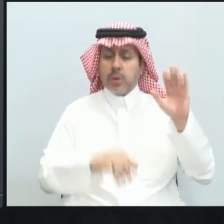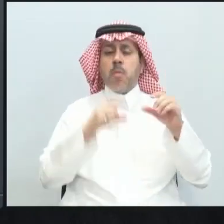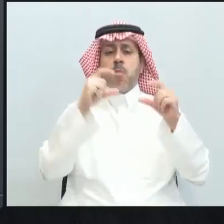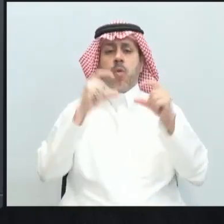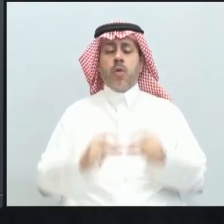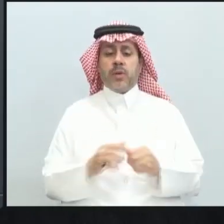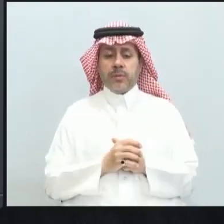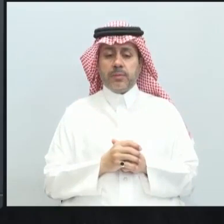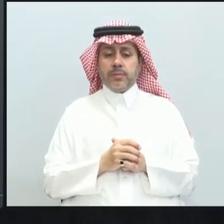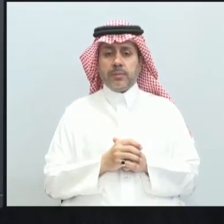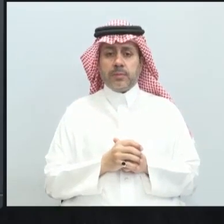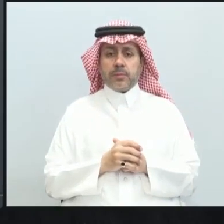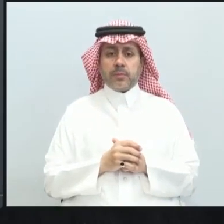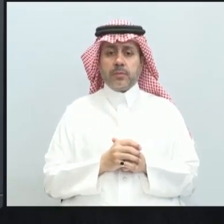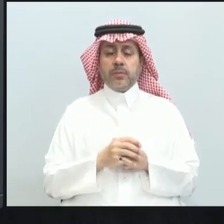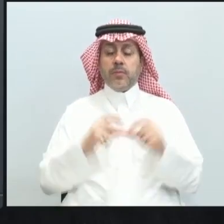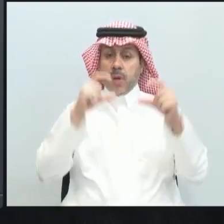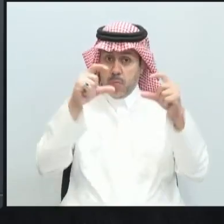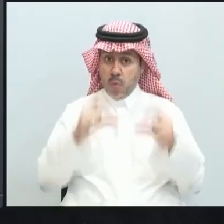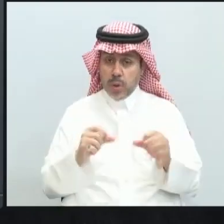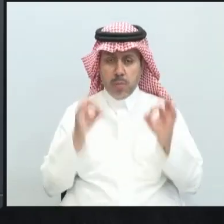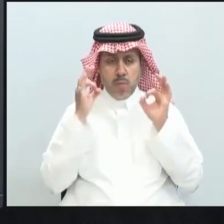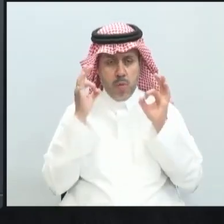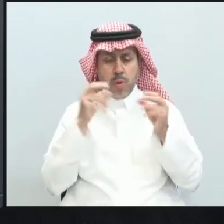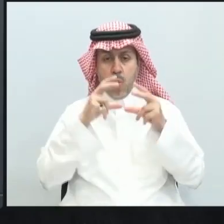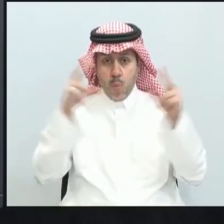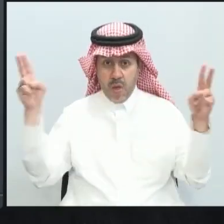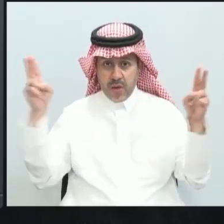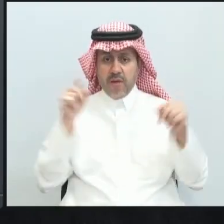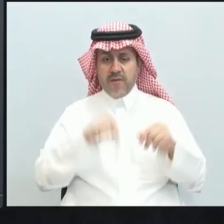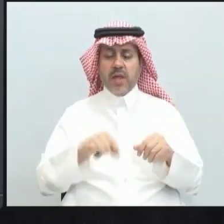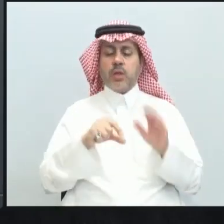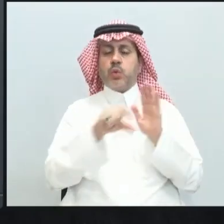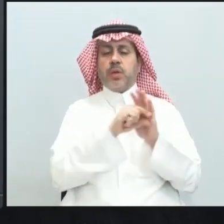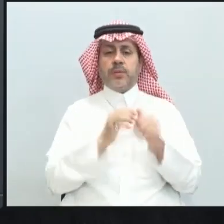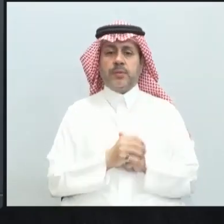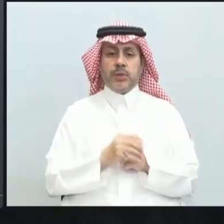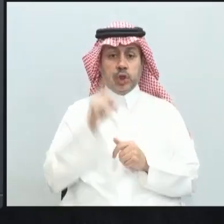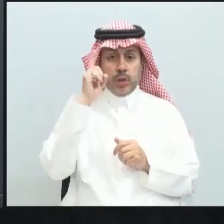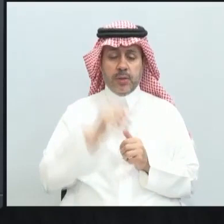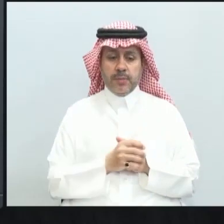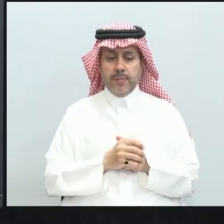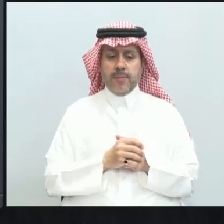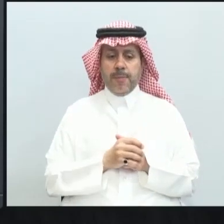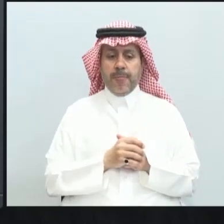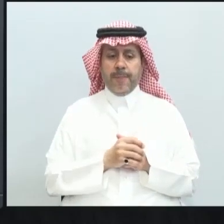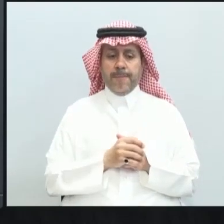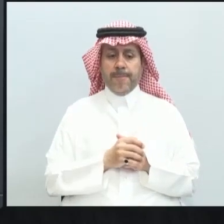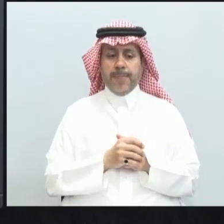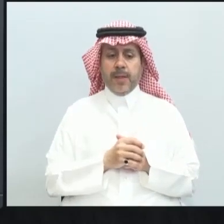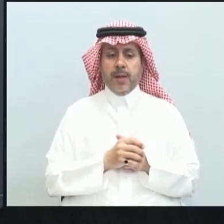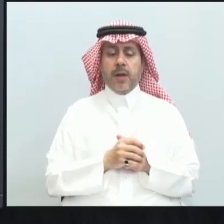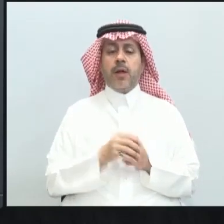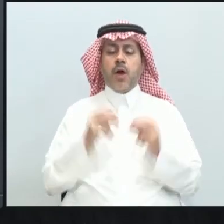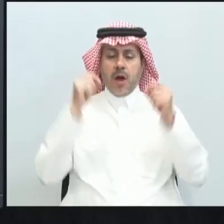هذه السوره وهناك موضوعات بارزه في هذه الصوره باذن الله تعالى اقف واياكم على